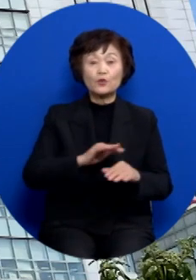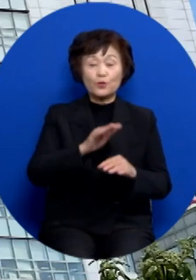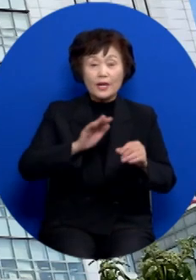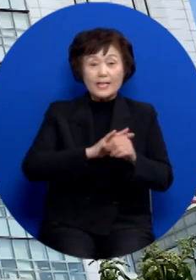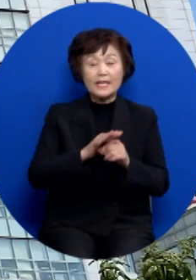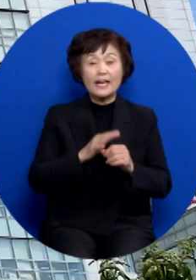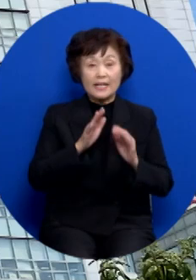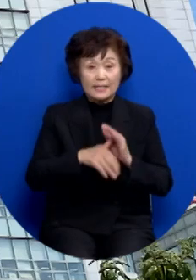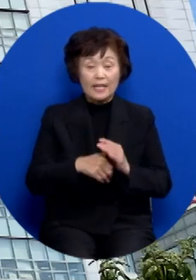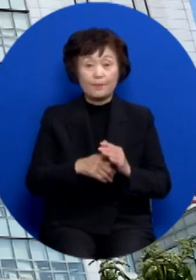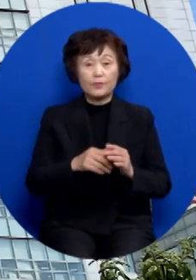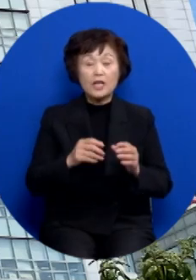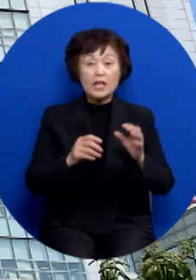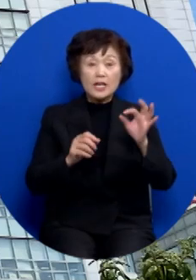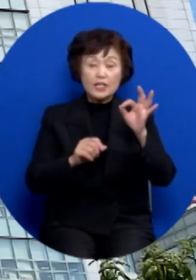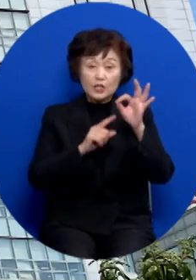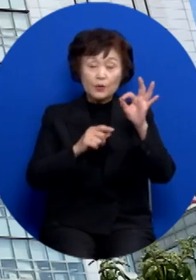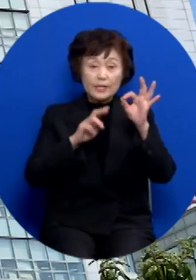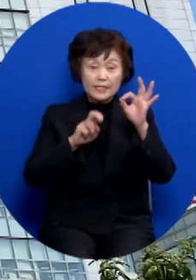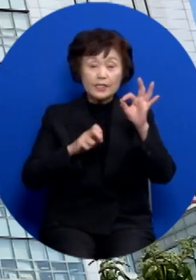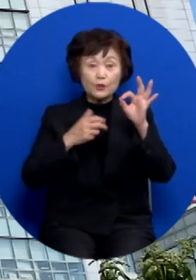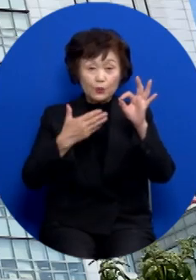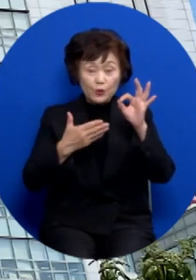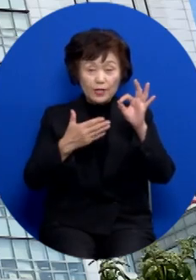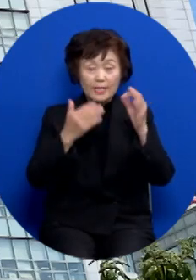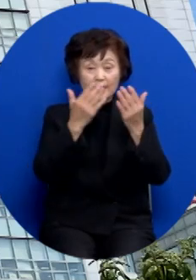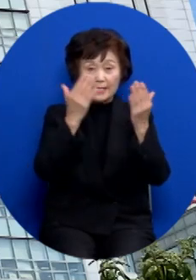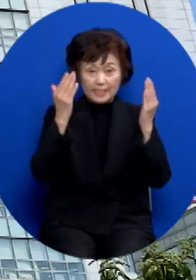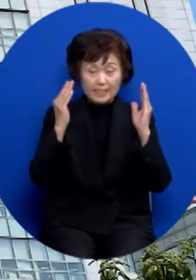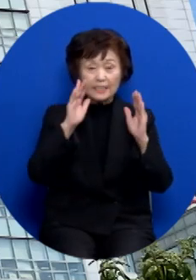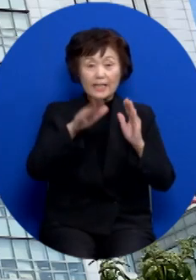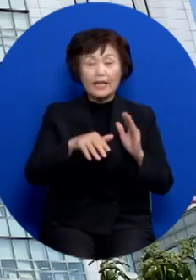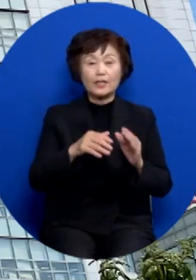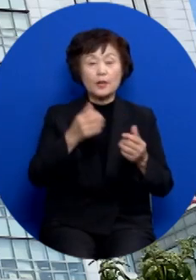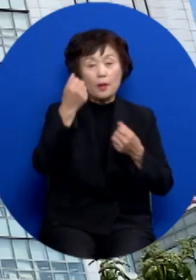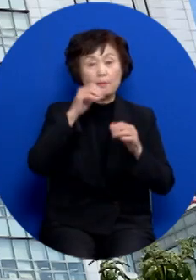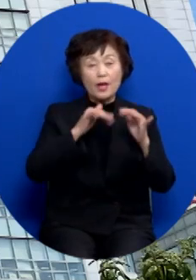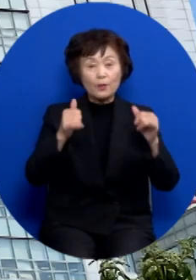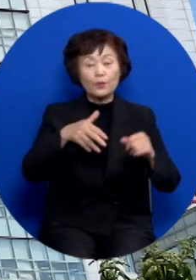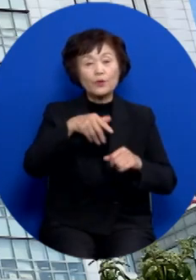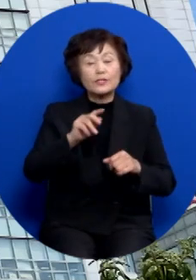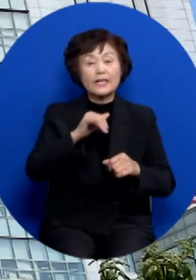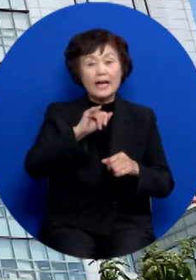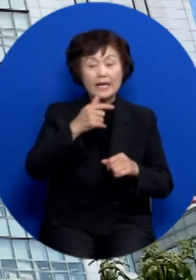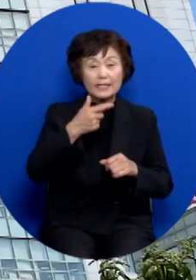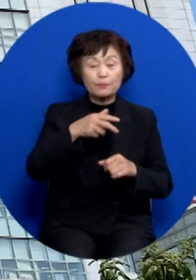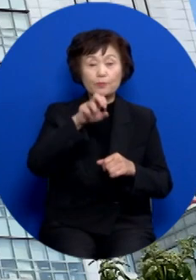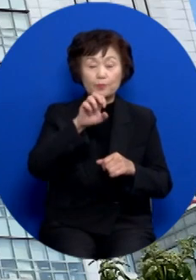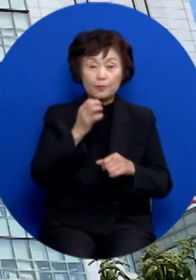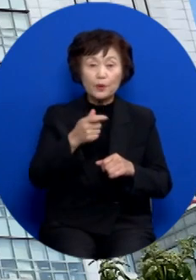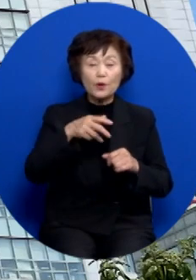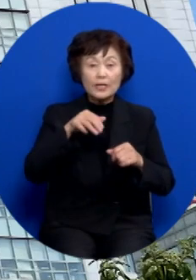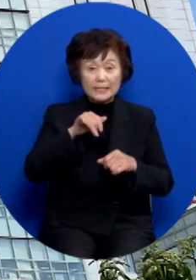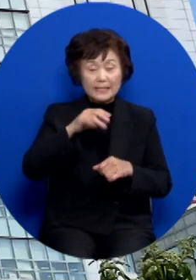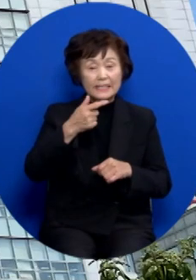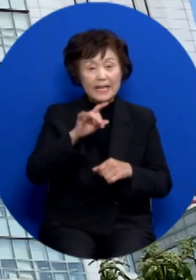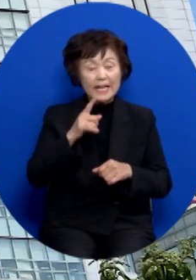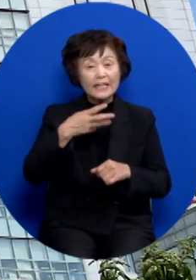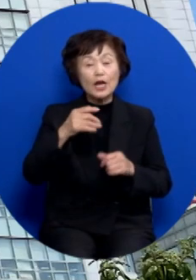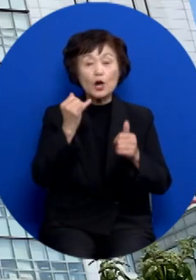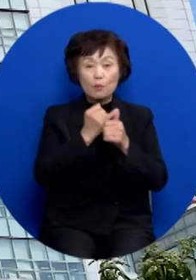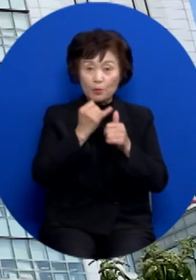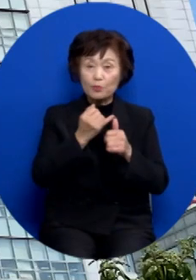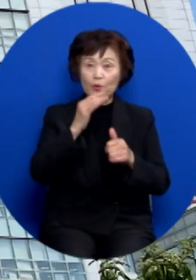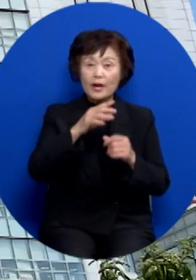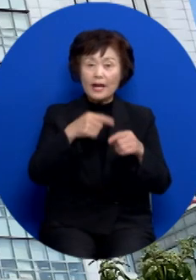진행합니다. 10월 29일까지 열리는 전시회에서는 배우 차인표, 시네라 부부가 13년 동안 후원한 리카를